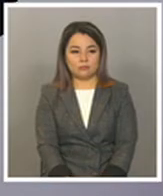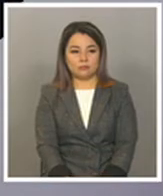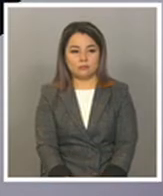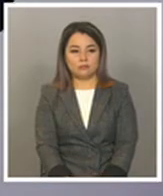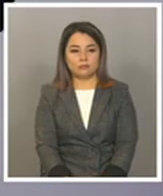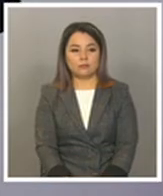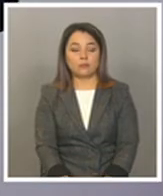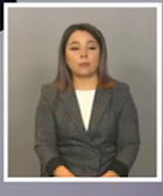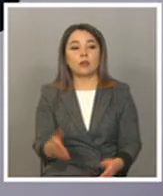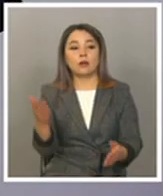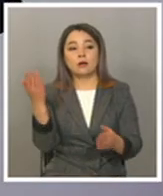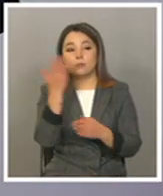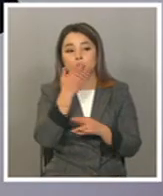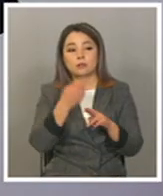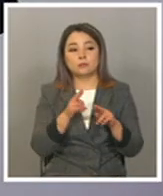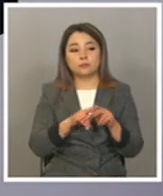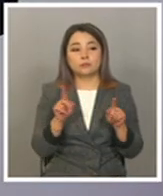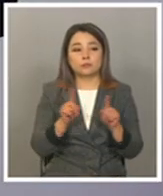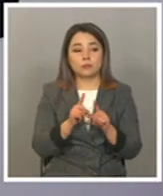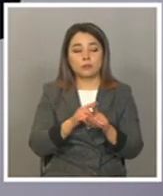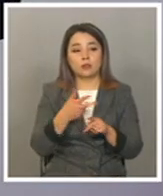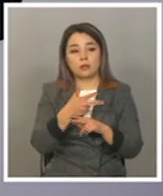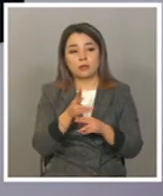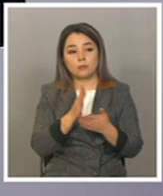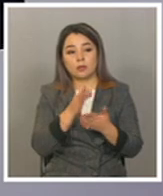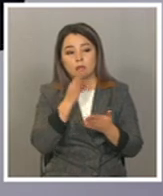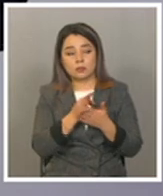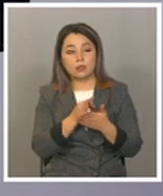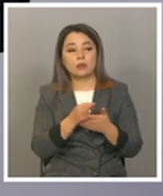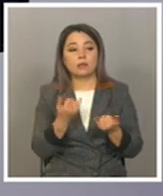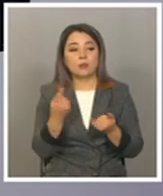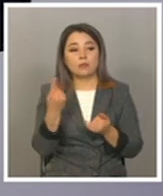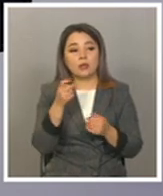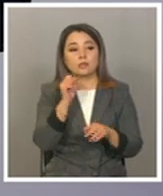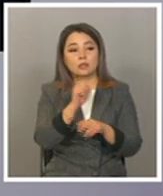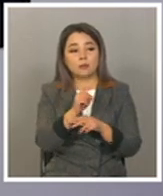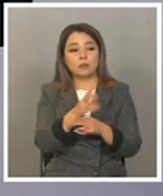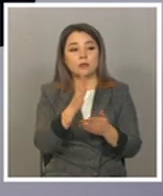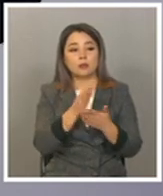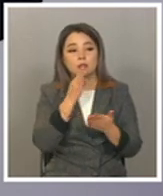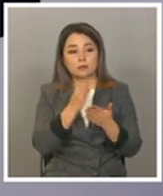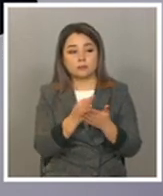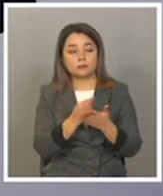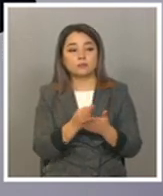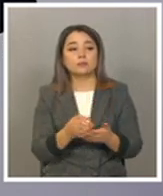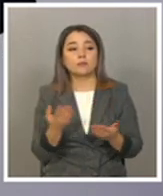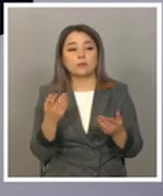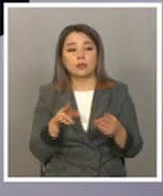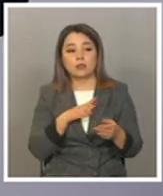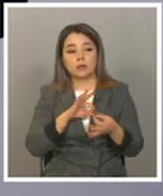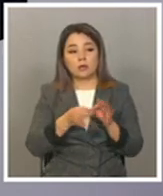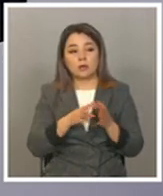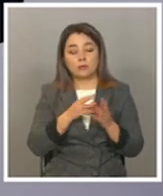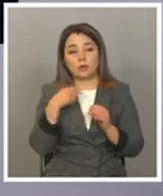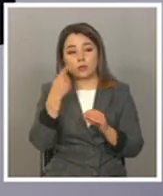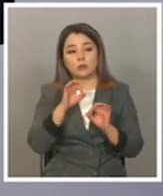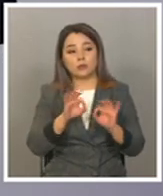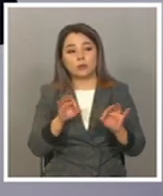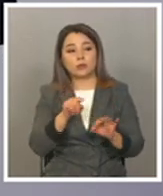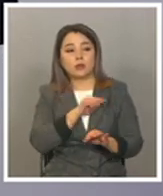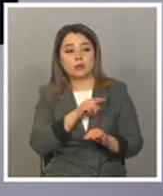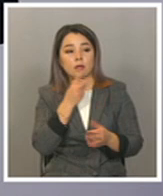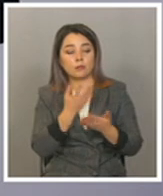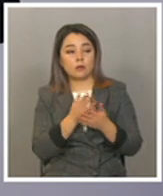Бейне материалдағы ақпарат түсінікті болса, бірінші тапсырма – директорлеріне түсініктеме